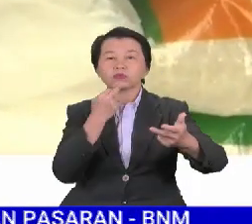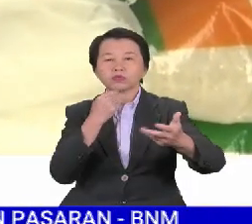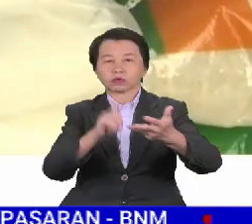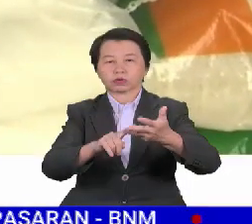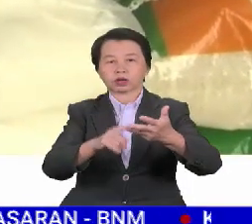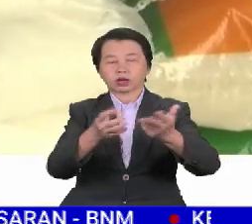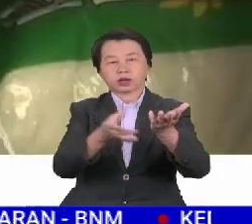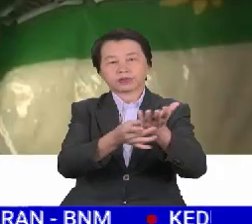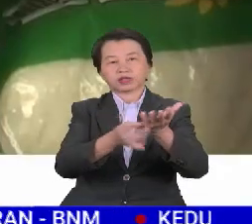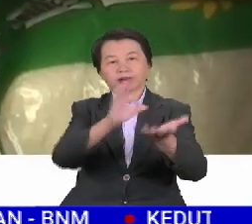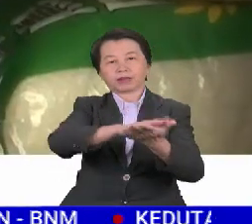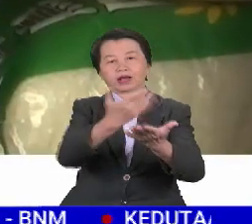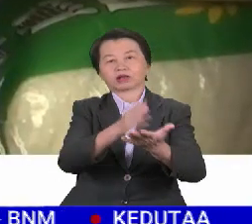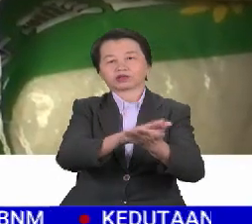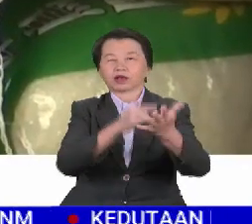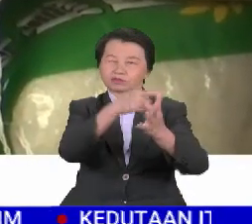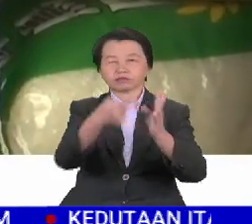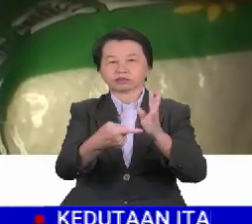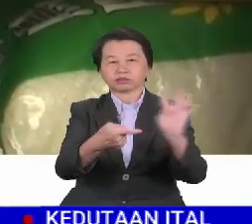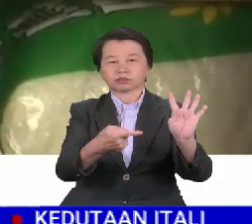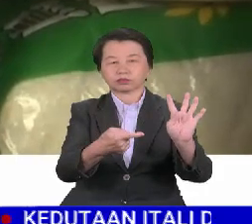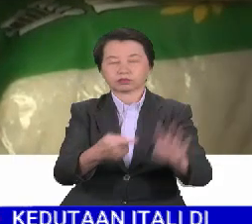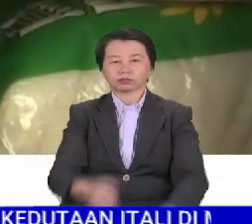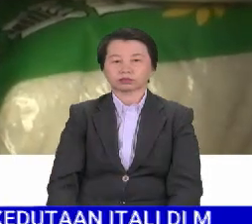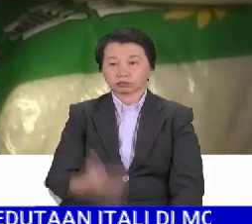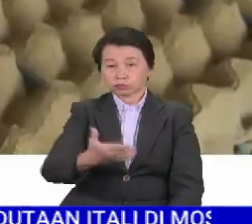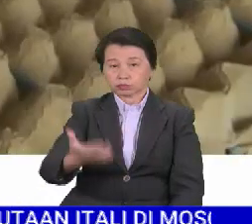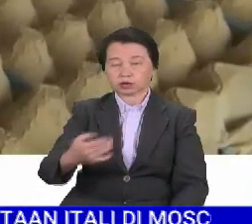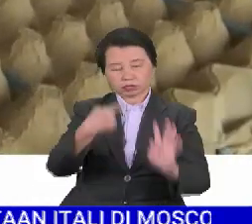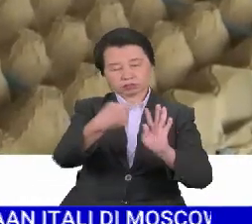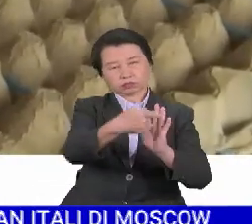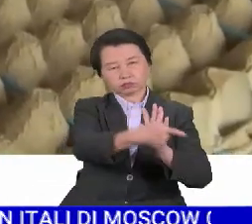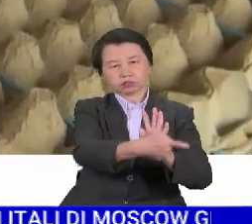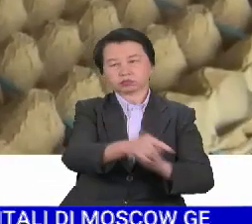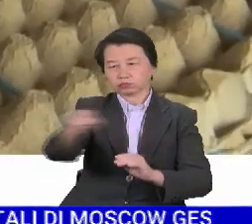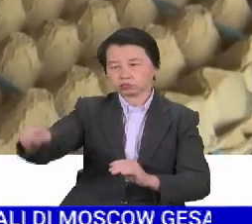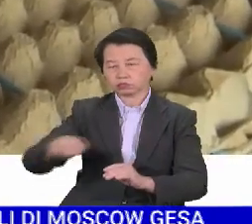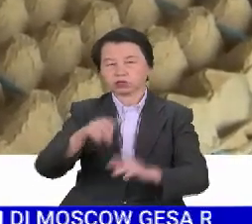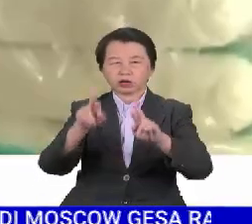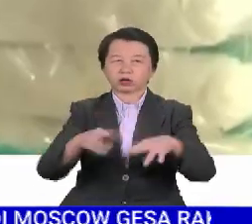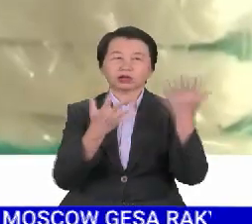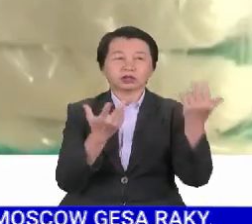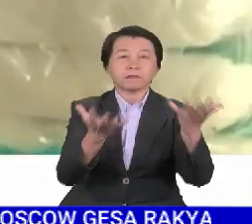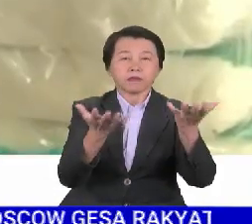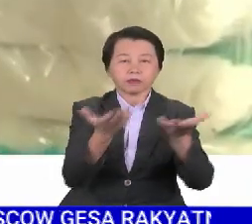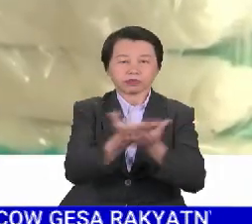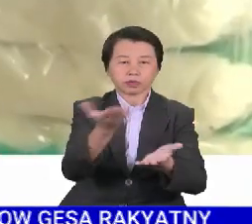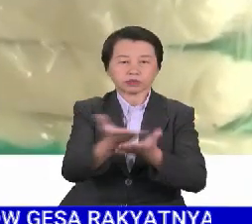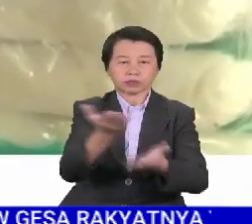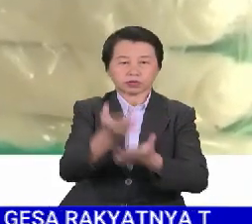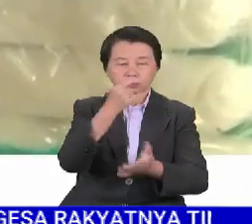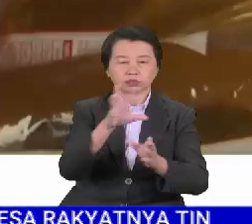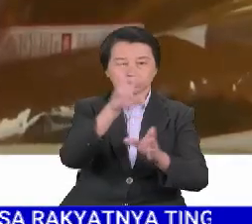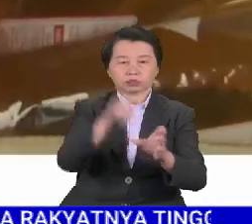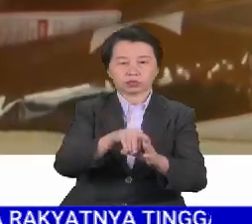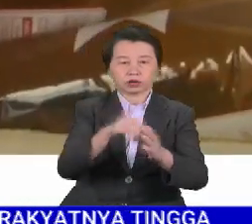dan minyak masak. Jadi kebanyakannya barang inilah yang mereka tunggu-tunggukan untuk mereka terlibat